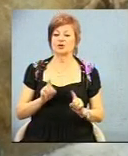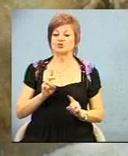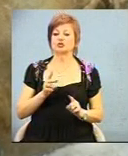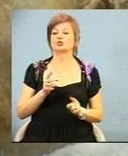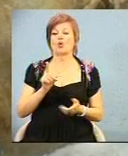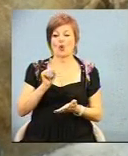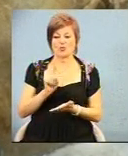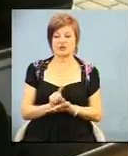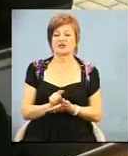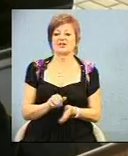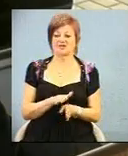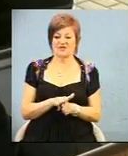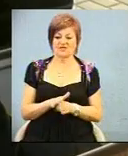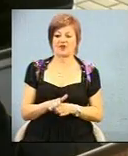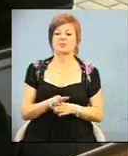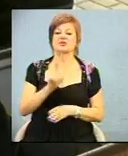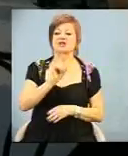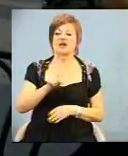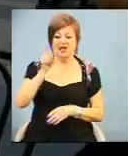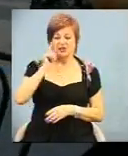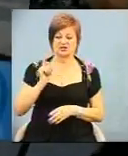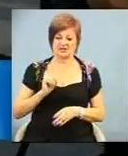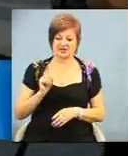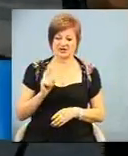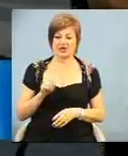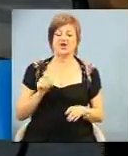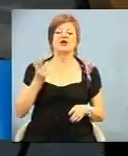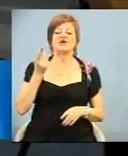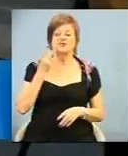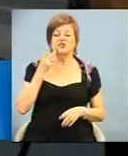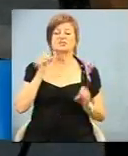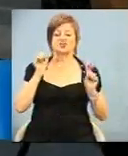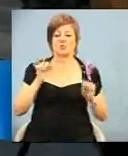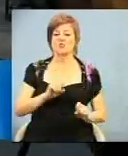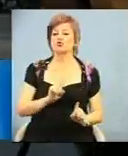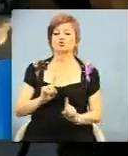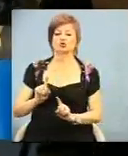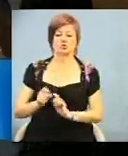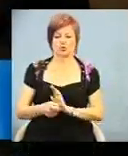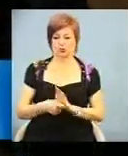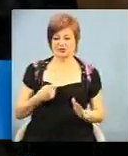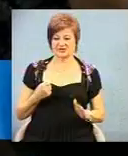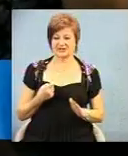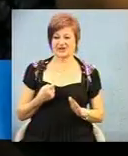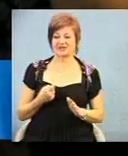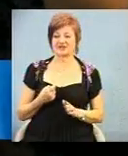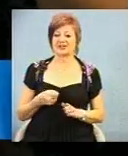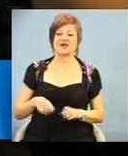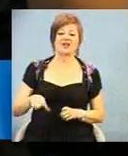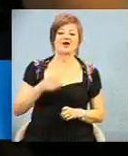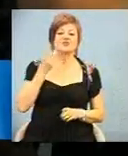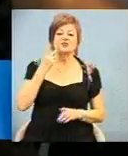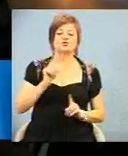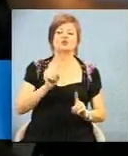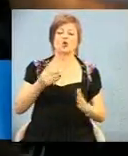має обов'язково дотримуватися кожен іудей. Тут завжди можна щось узнати, це без конечно. Все время